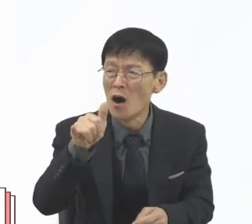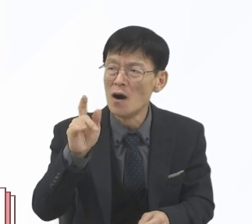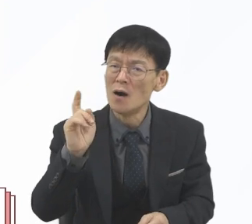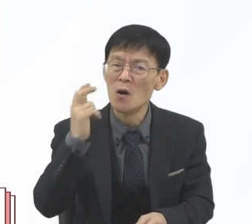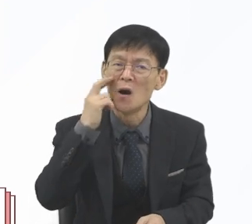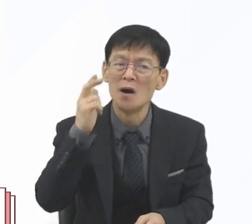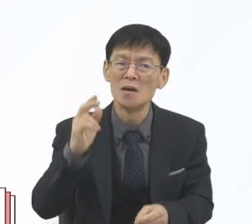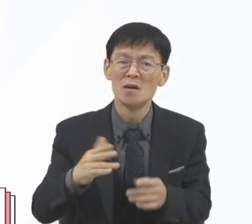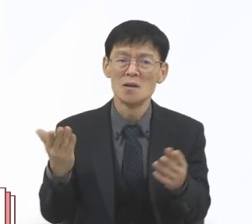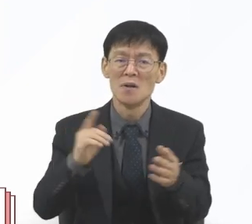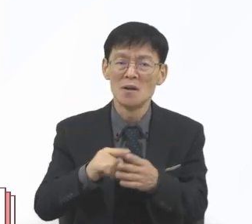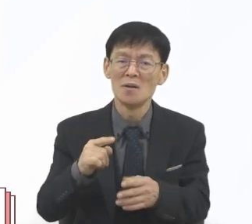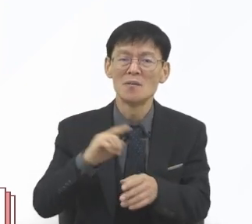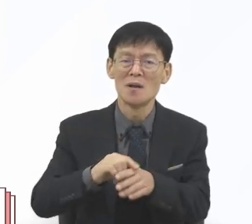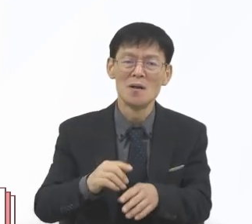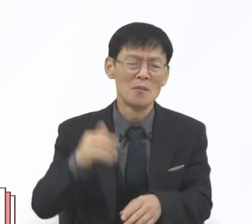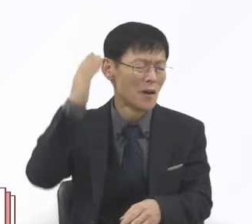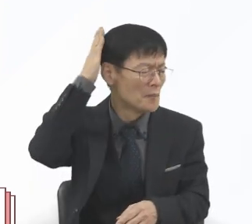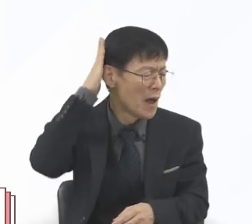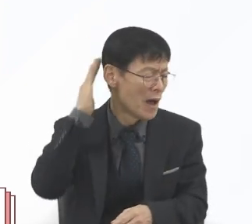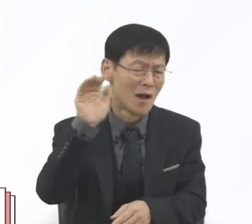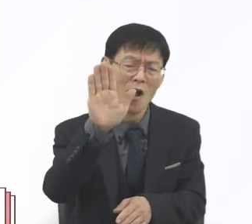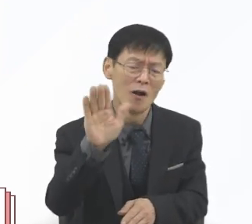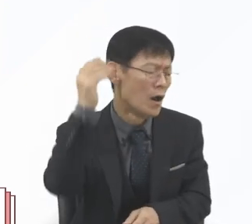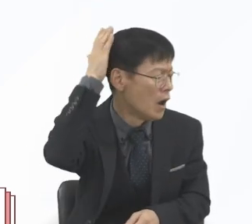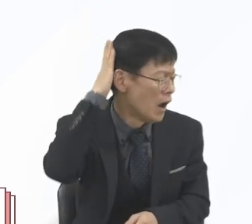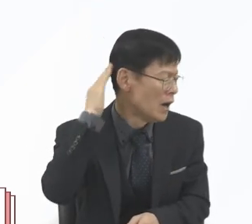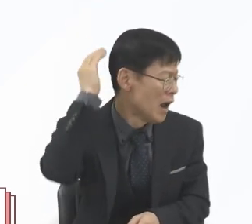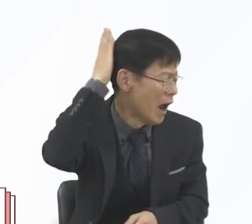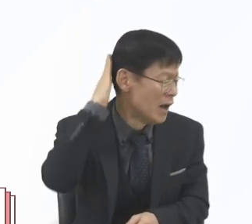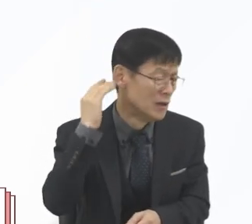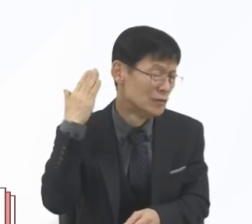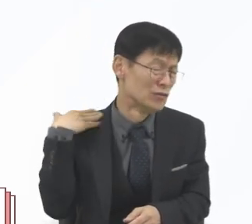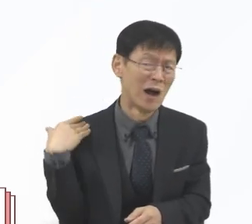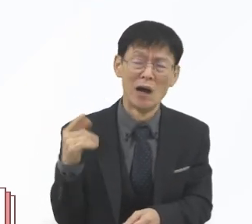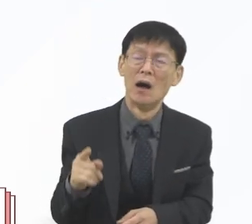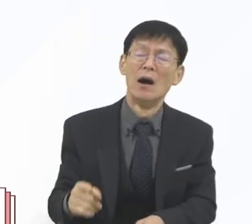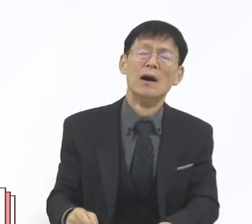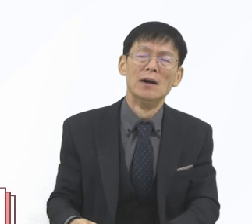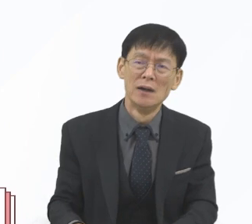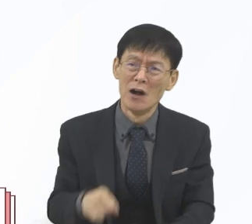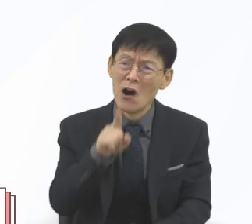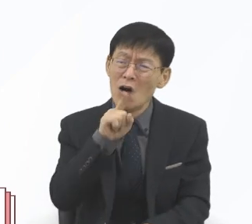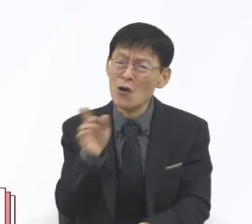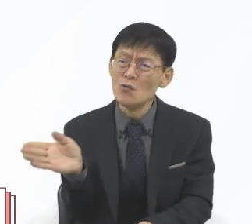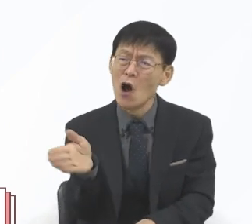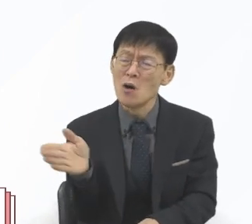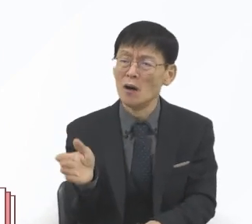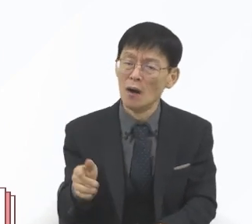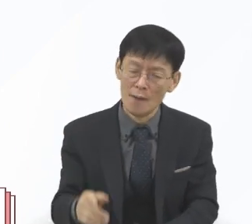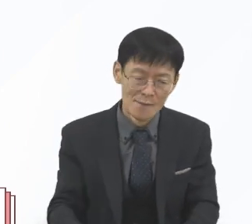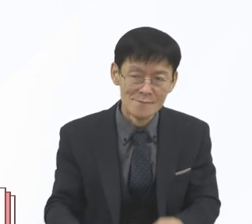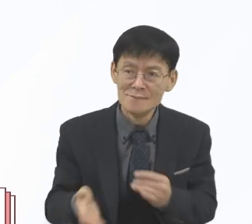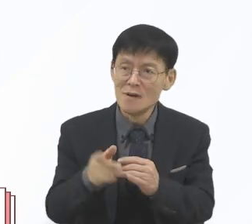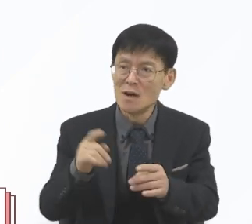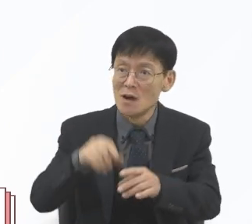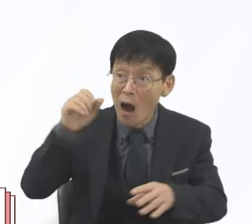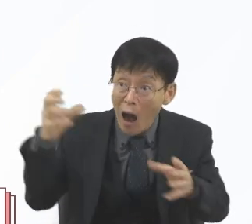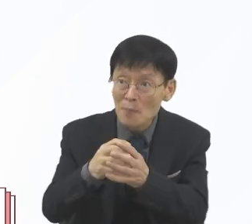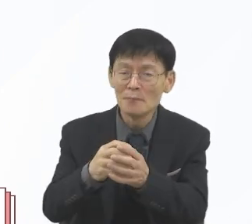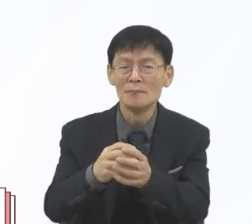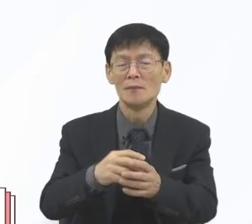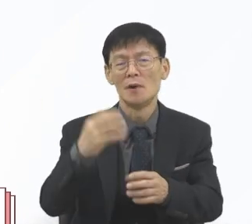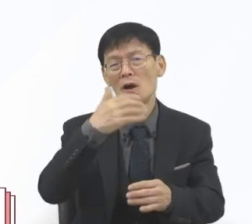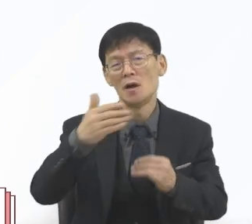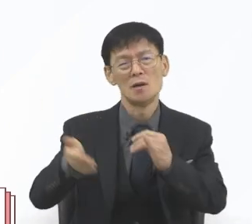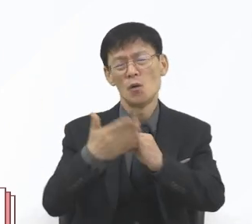지나가고 일하는 날을 격려한다는 핑계로 머리나 등을 쓰다듬거나 엉덩이를 툭툭 치는 등 이런 모든